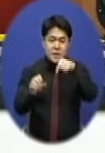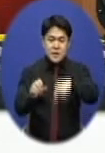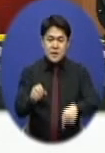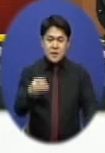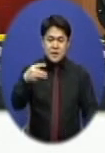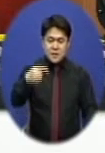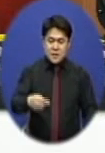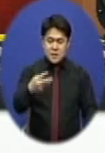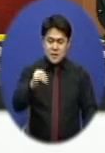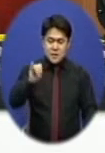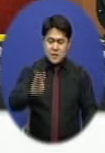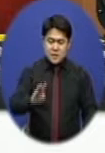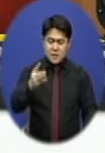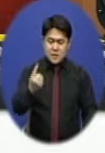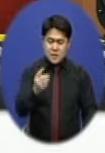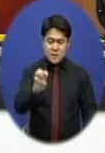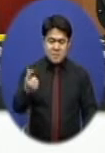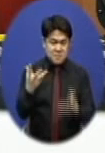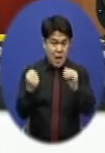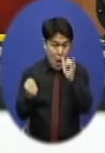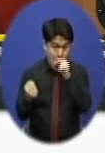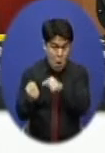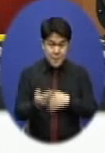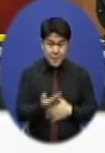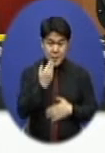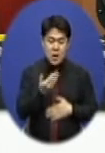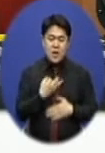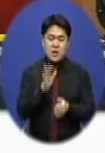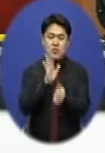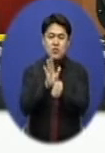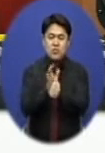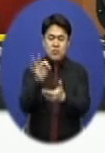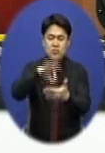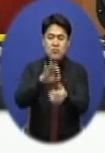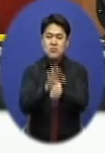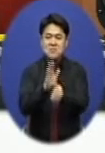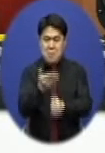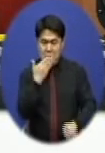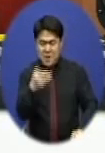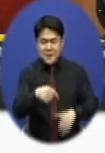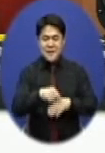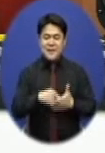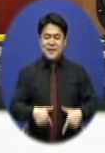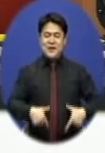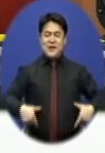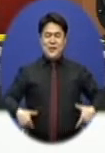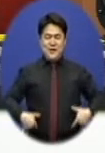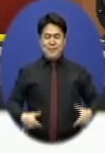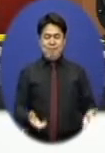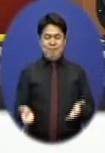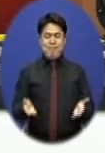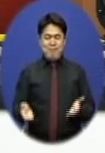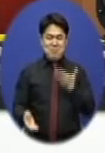많이 들어있어서 이 음식을 드시면 기부를 할 가능성이 높아지고 마음이 관대해진다고 하는데요.